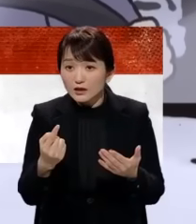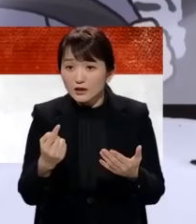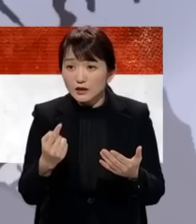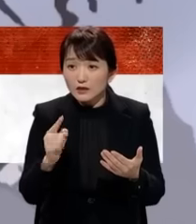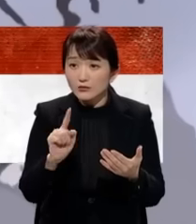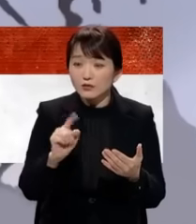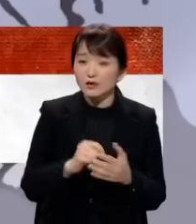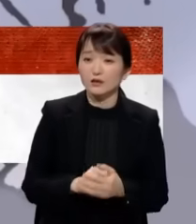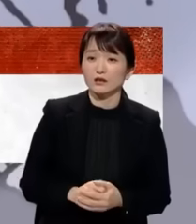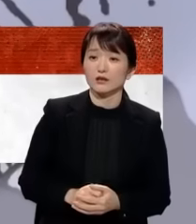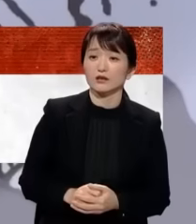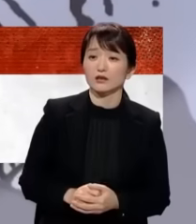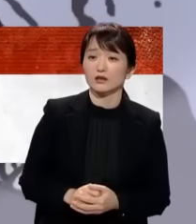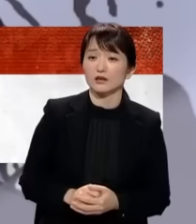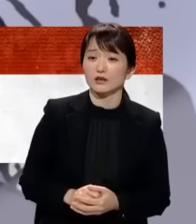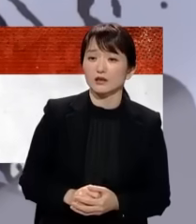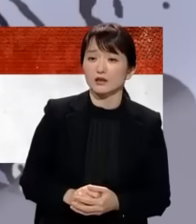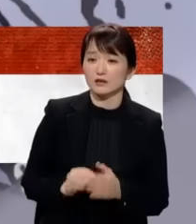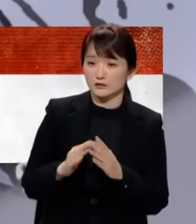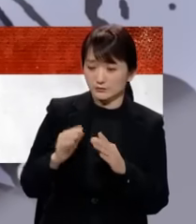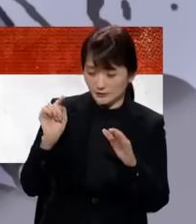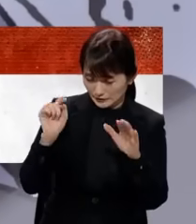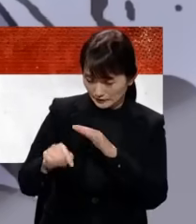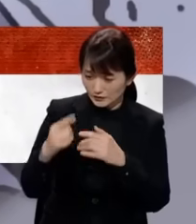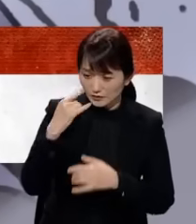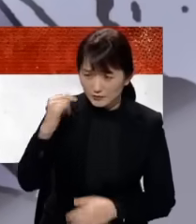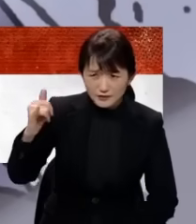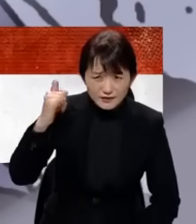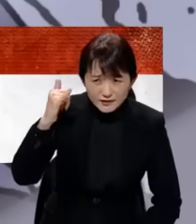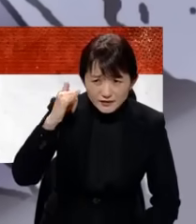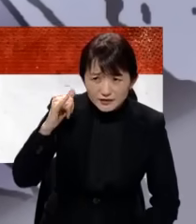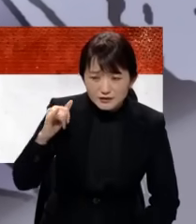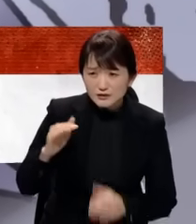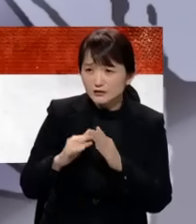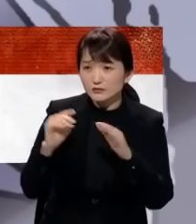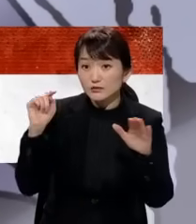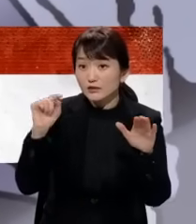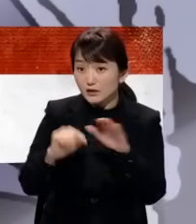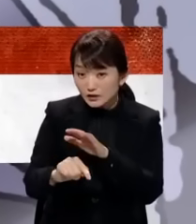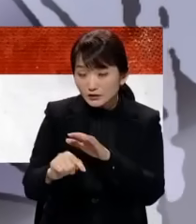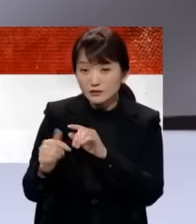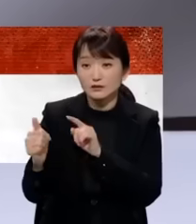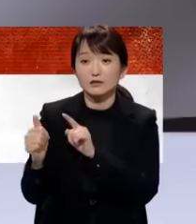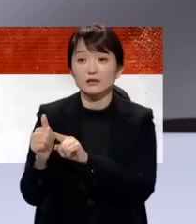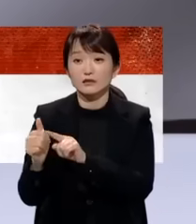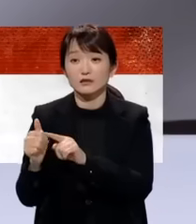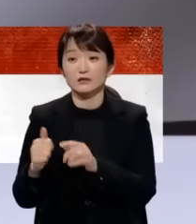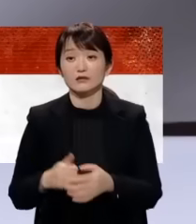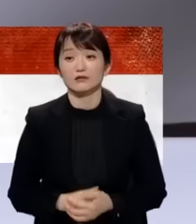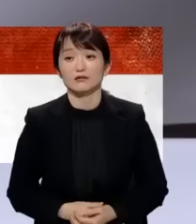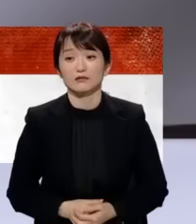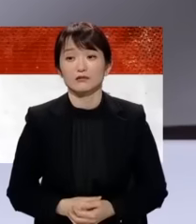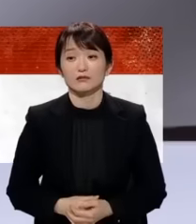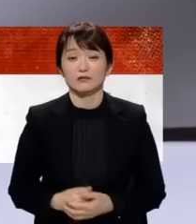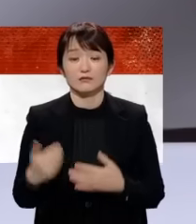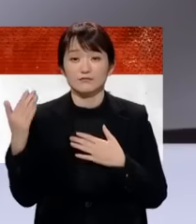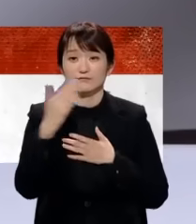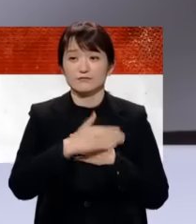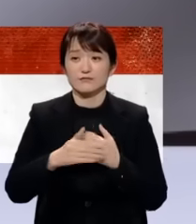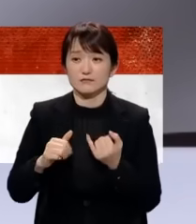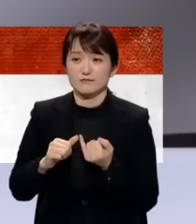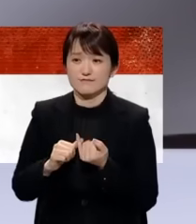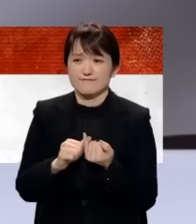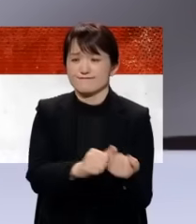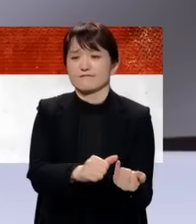이제 아가 집에 가야 됐다 엄마가 계속 연락이 온다 계속 연락이 온다 집에 간다고 하니까 이제 그때부터 계속 몸으로 이렇게